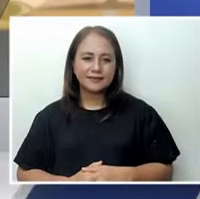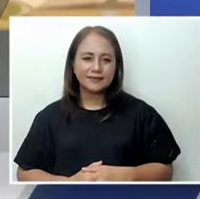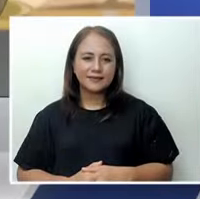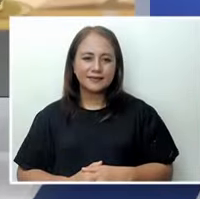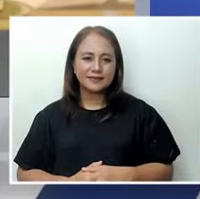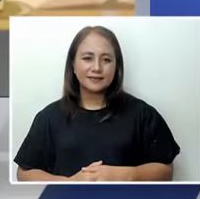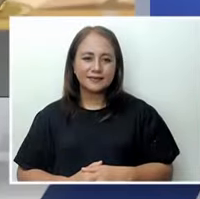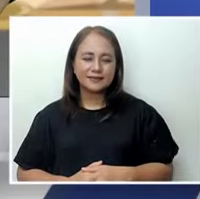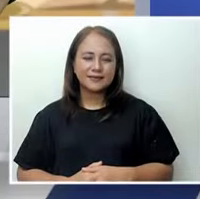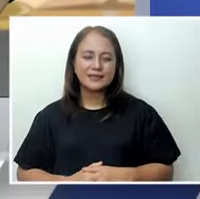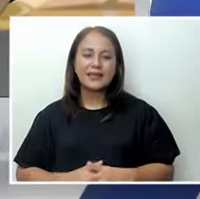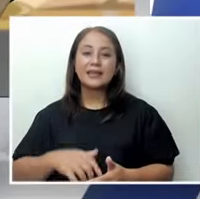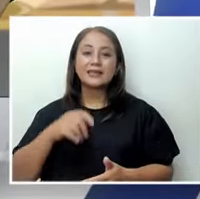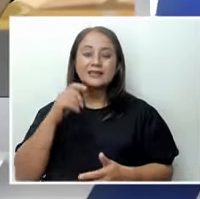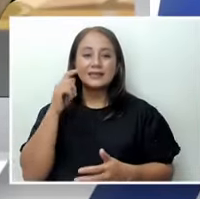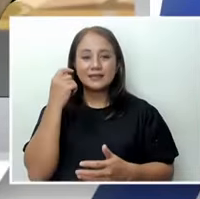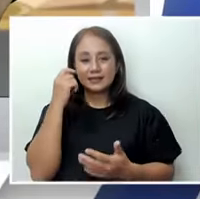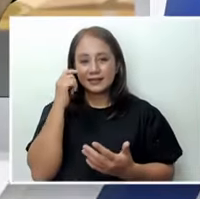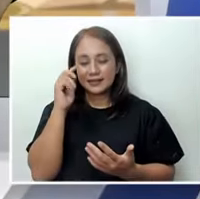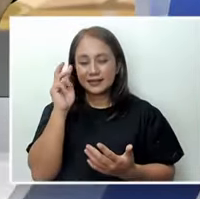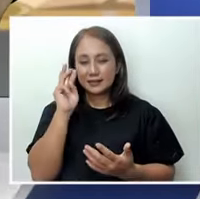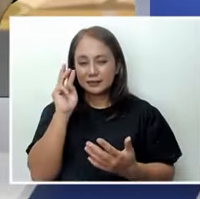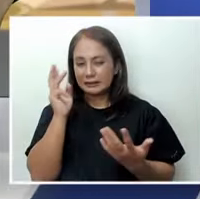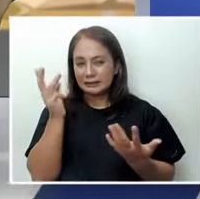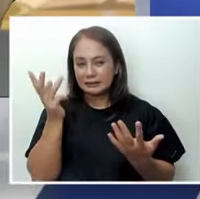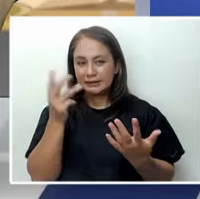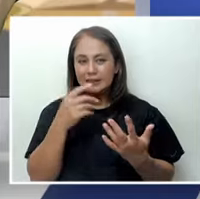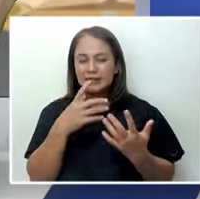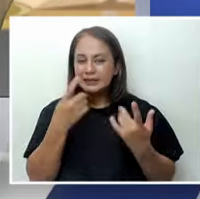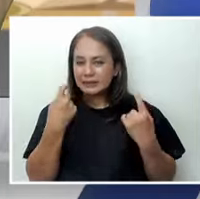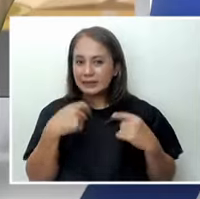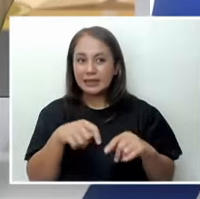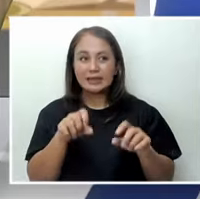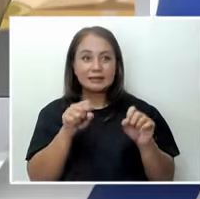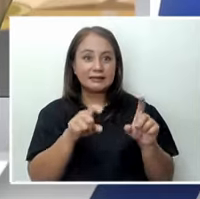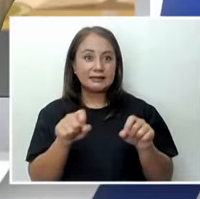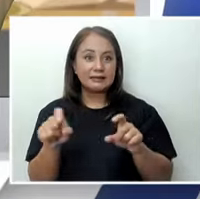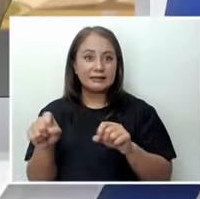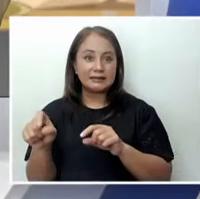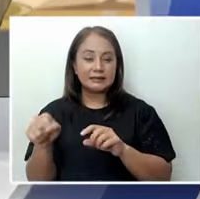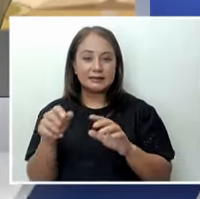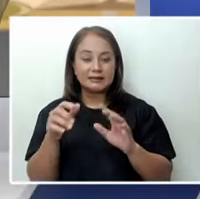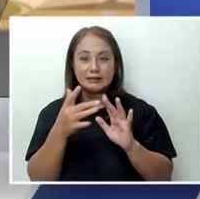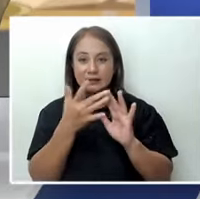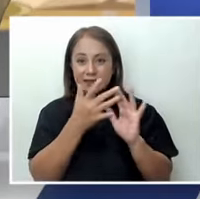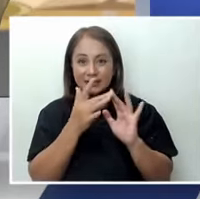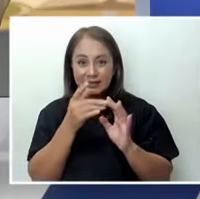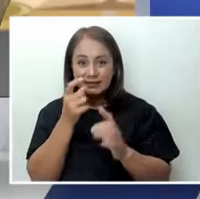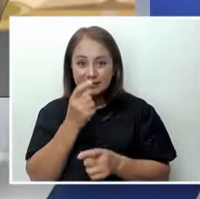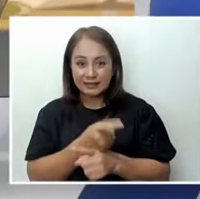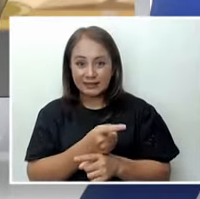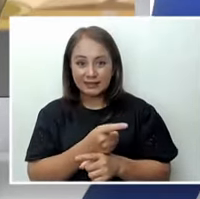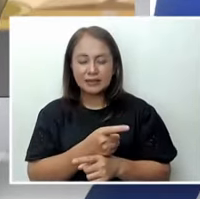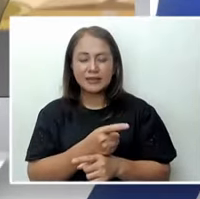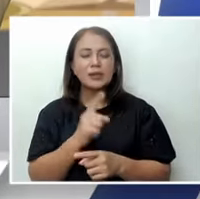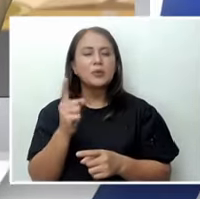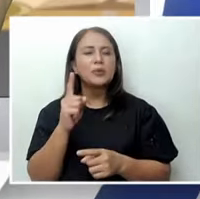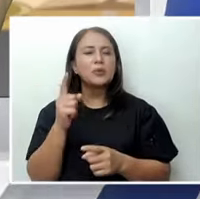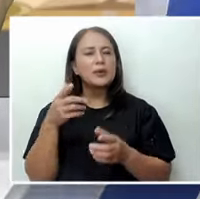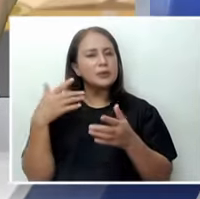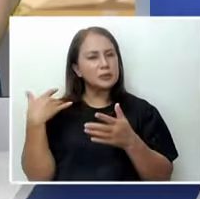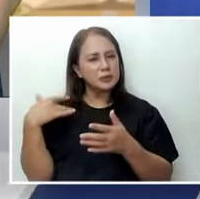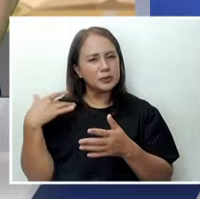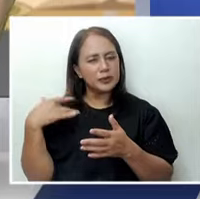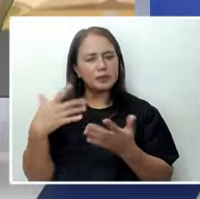Tita Winnie, naku, ang daming sumusubok ngayon na magbenta online. Ano ba yung mga winning diskarte para